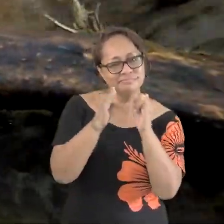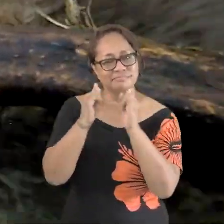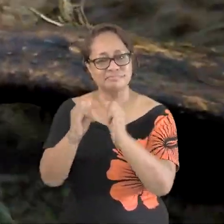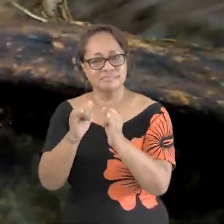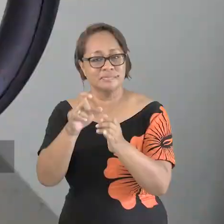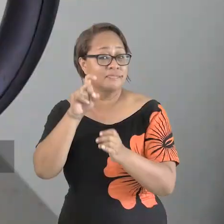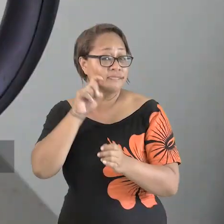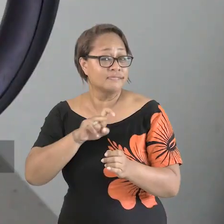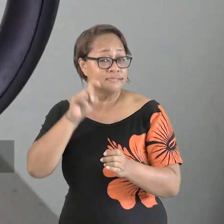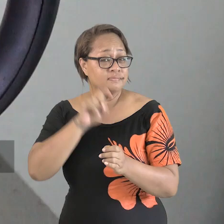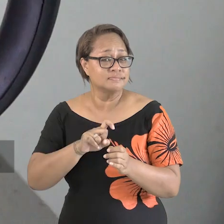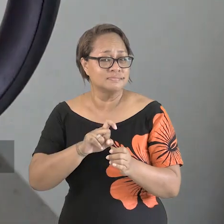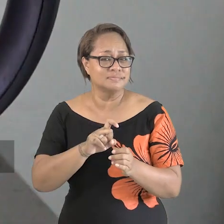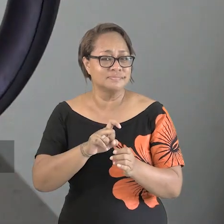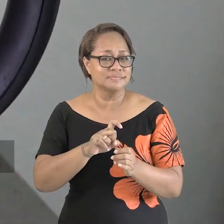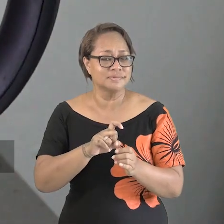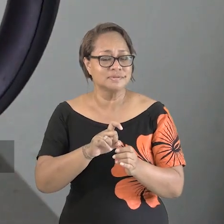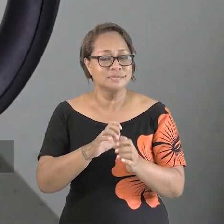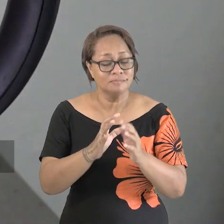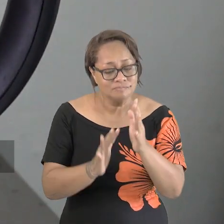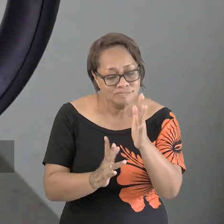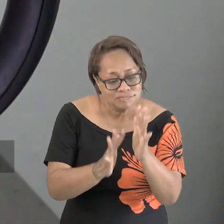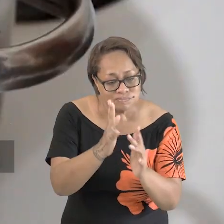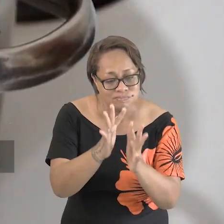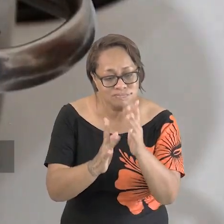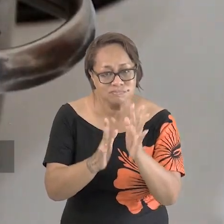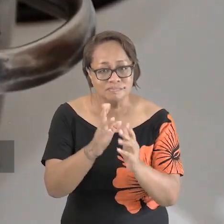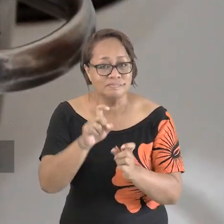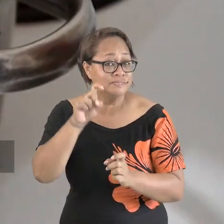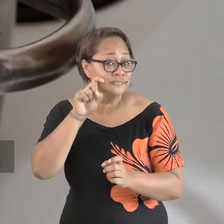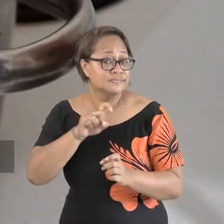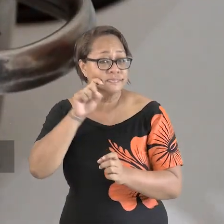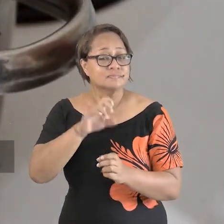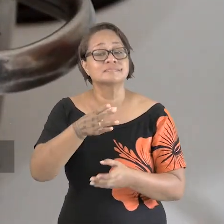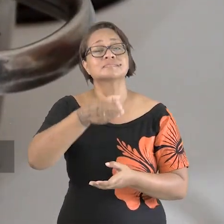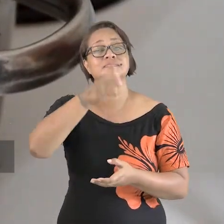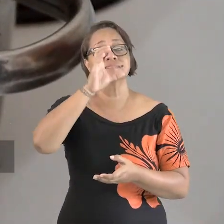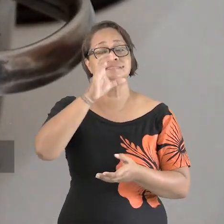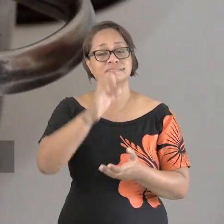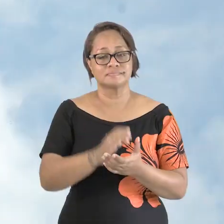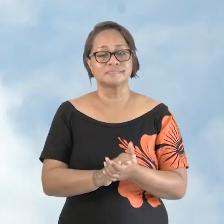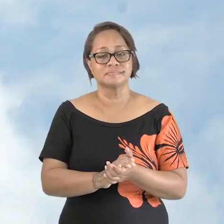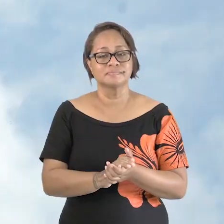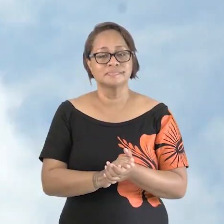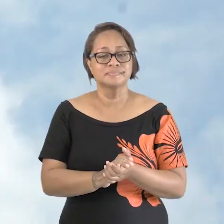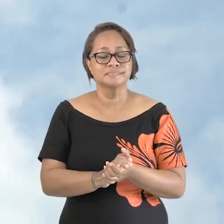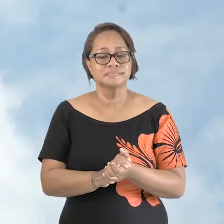taumafa Pa apuna leile vai ino ma vai e nga ho si aimea taumafa